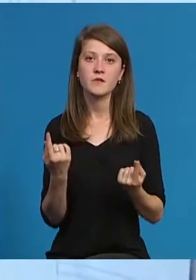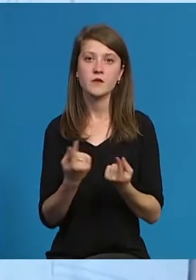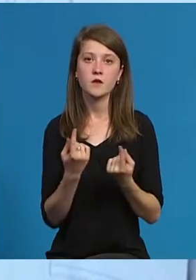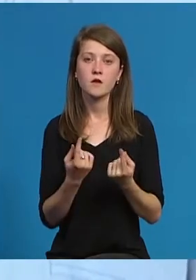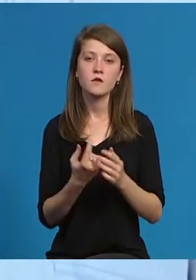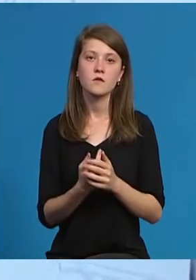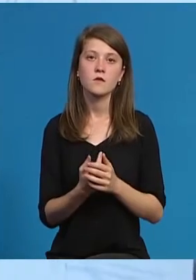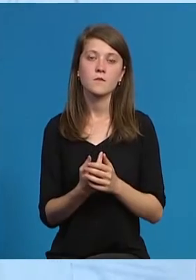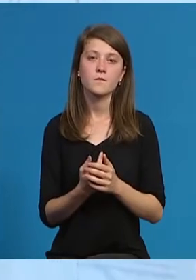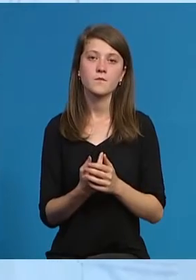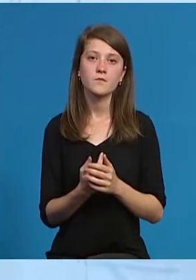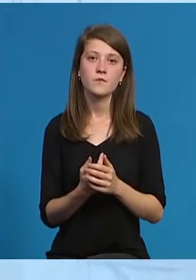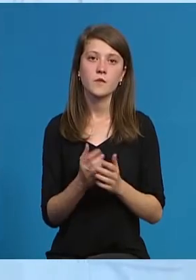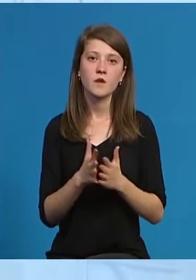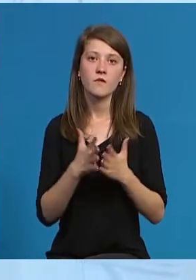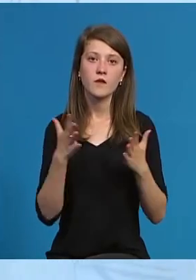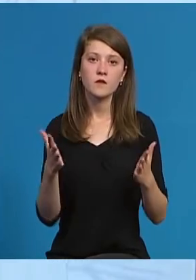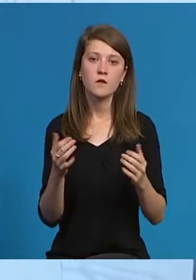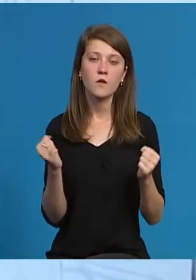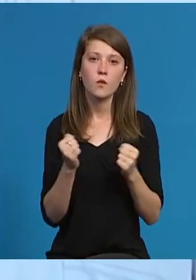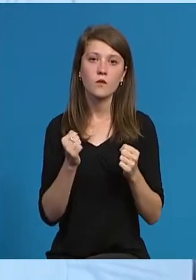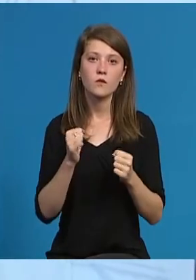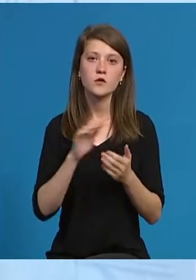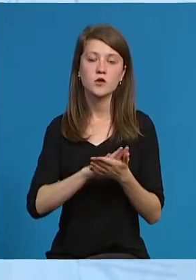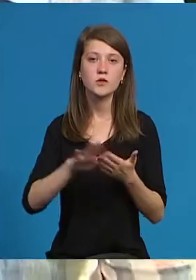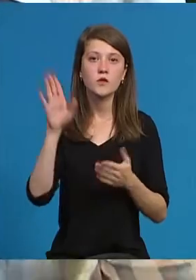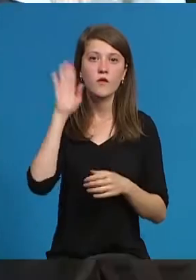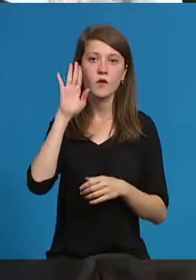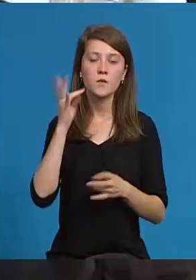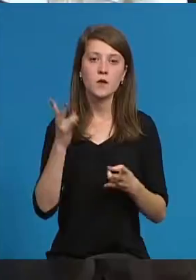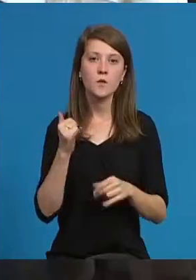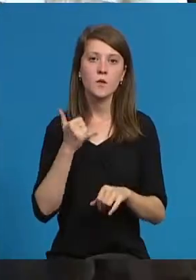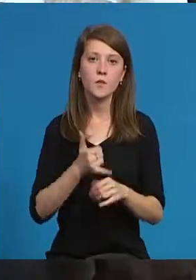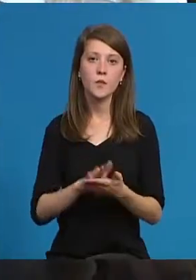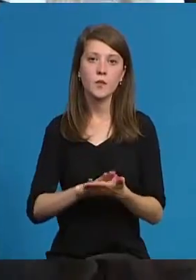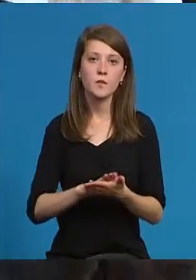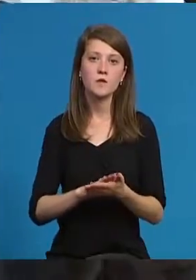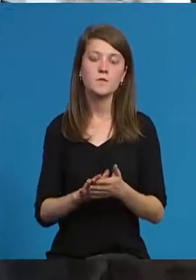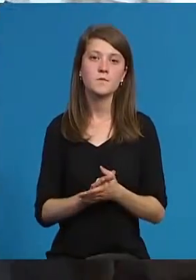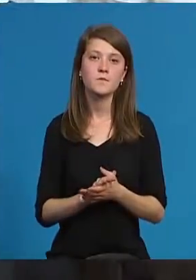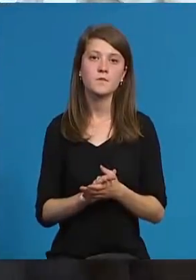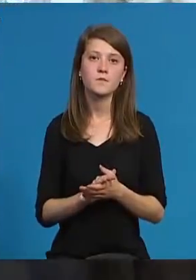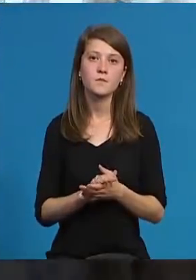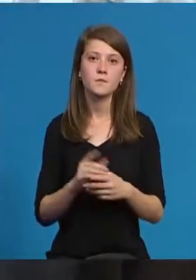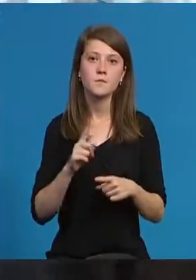окропу, промити великою кількістю прохолодної чистої води. Швидко розвивається,